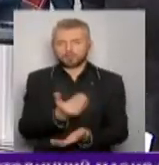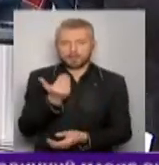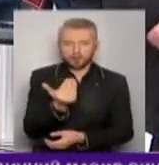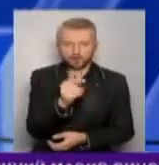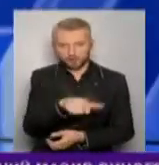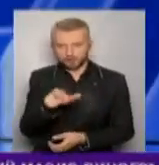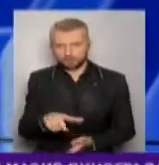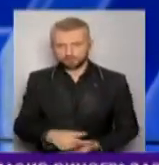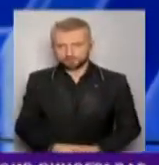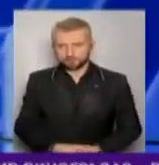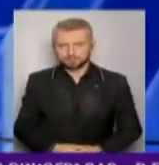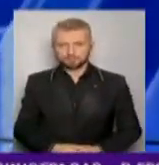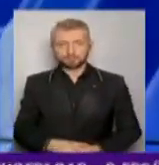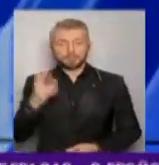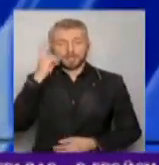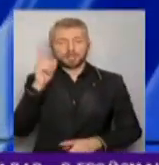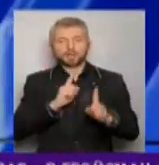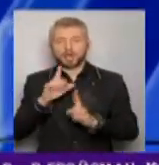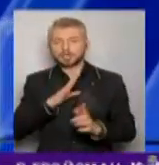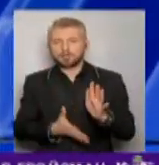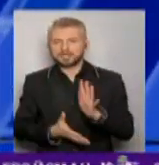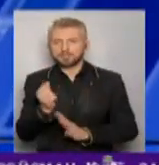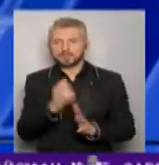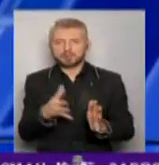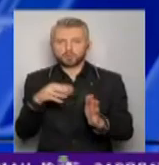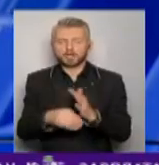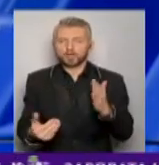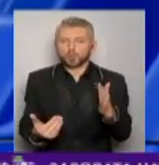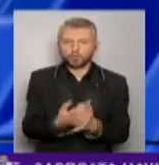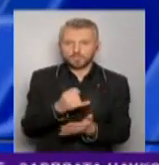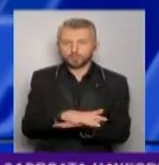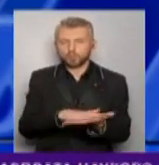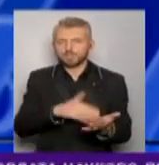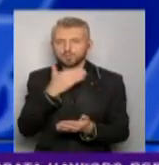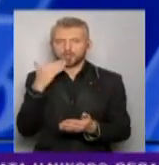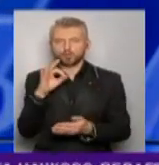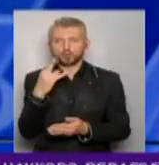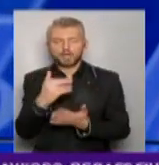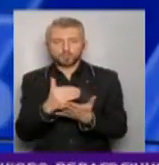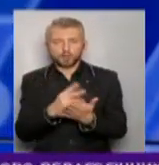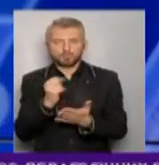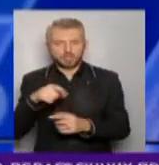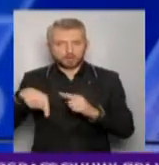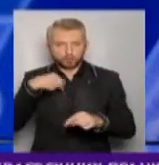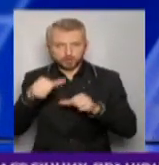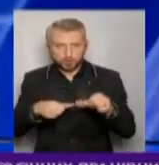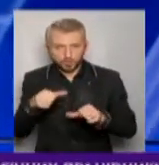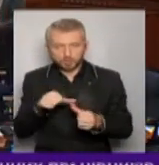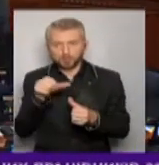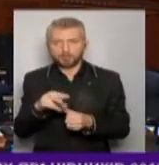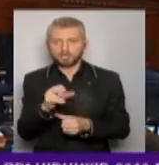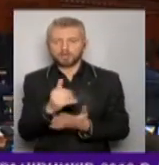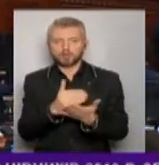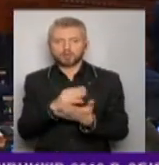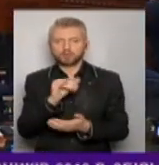людям. Київрада підтримала запровадження нових і продовження багатьох соціальних програм на наступні роки. Зокрема, на турботу